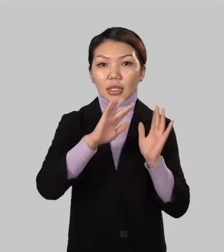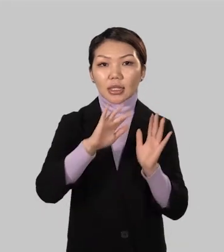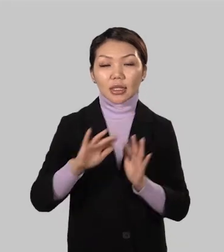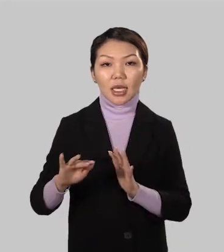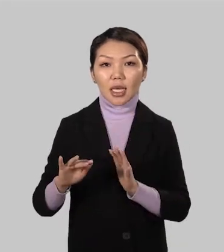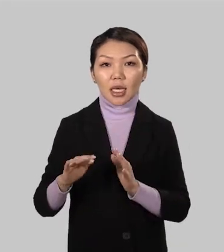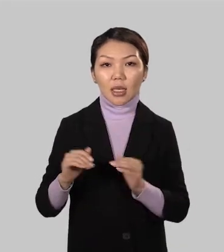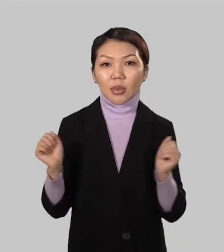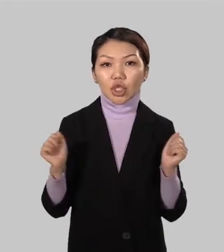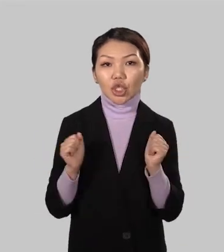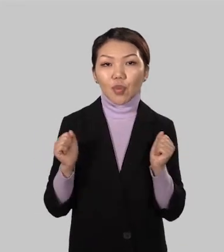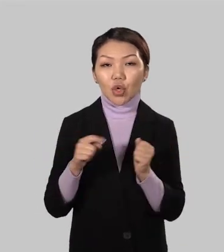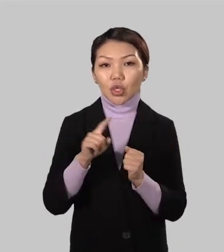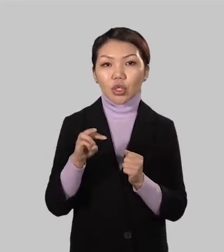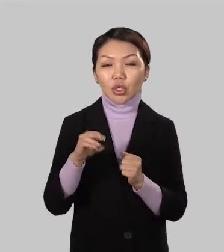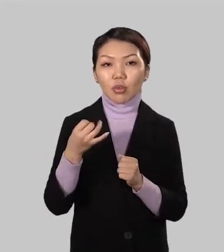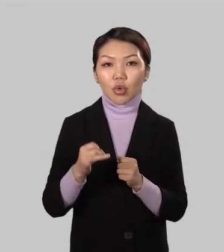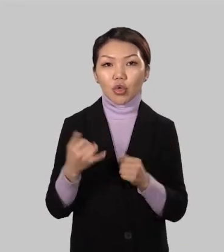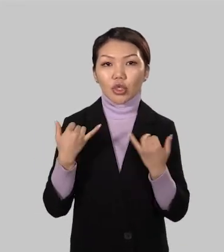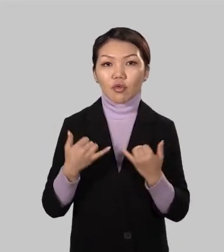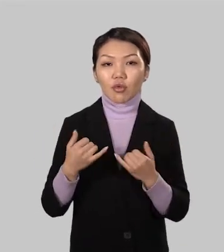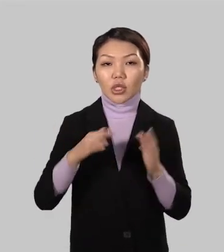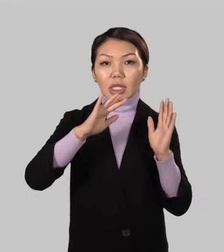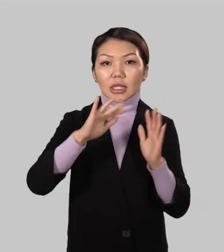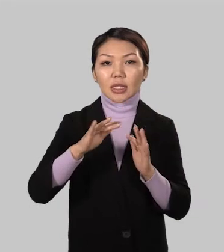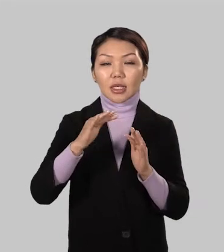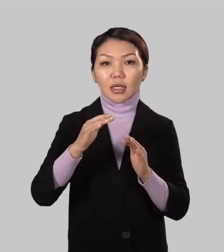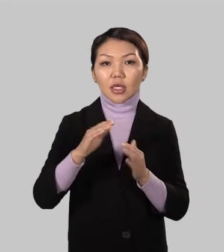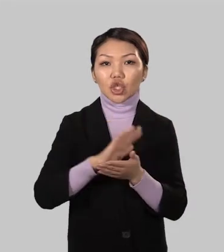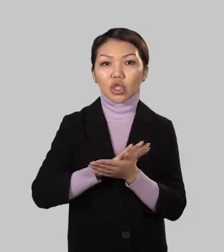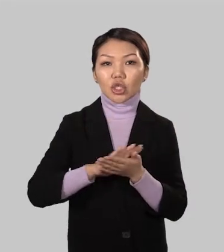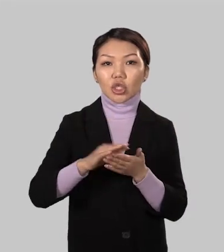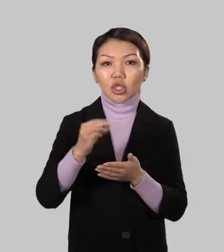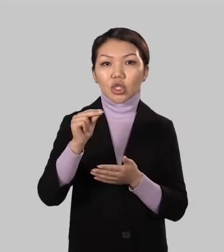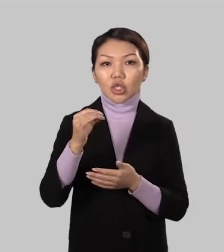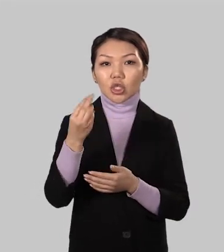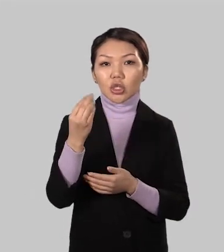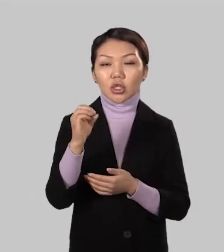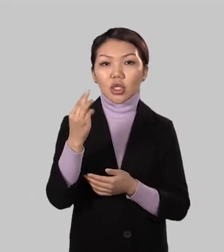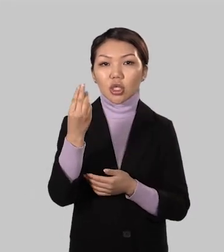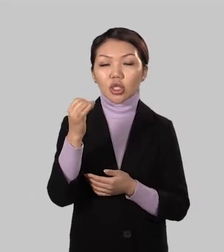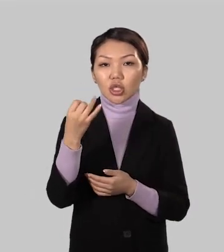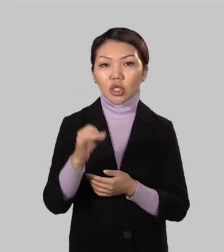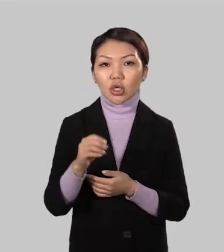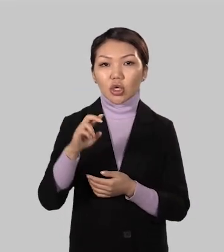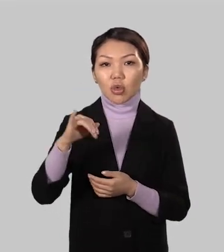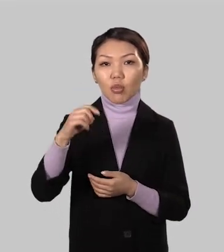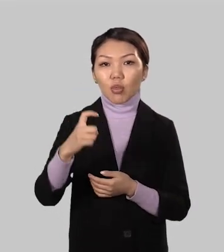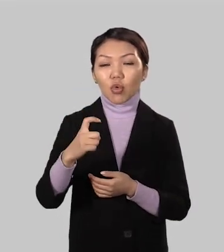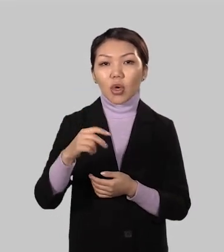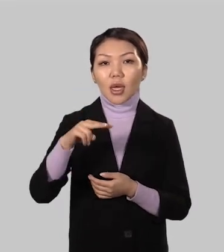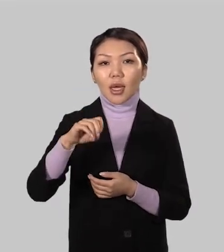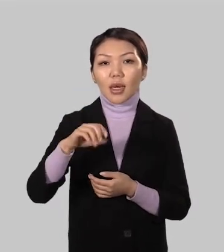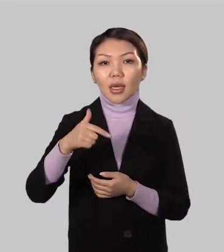снег чистейший белей ший пух легчайший то есть предмет